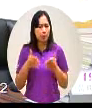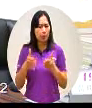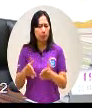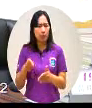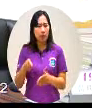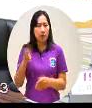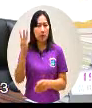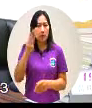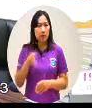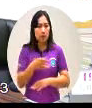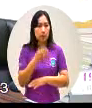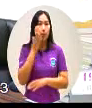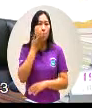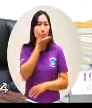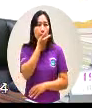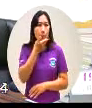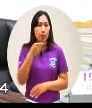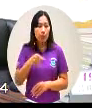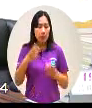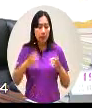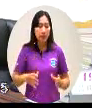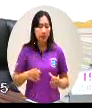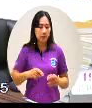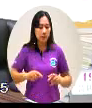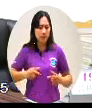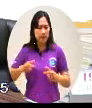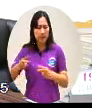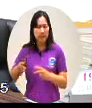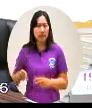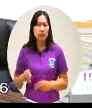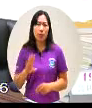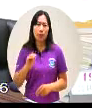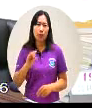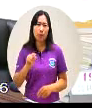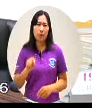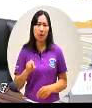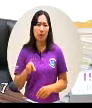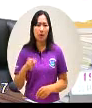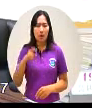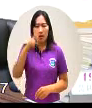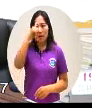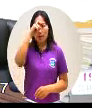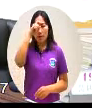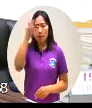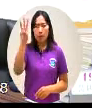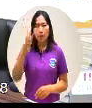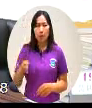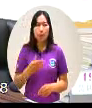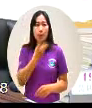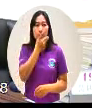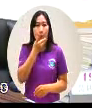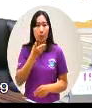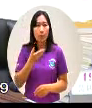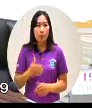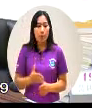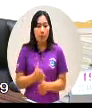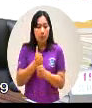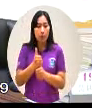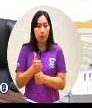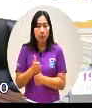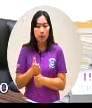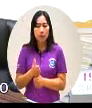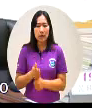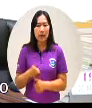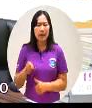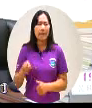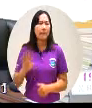施的改善的吼，那提出几千万来个改善，唔忙定都唔忙水利署啦。即我伫管务时代本色做乡长吼，都敢互这个